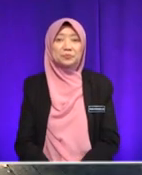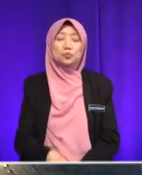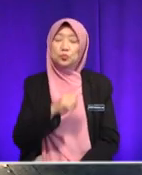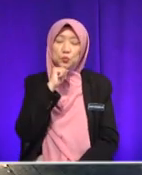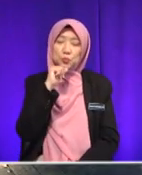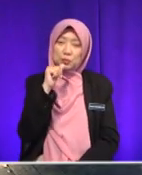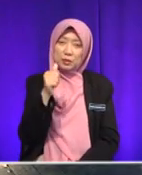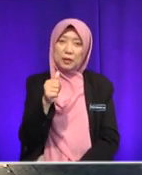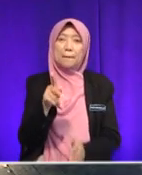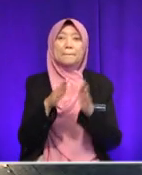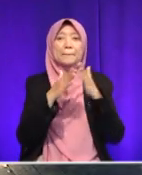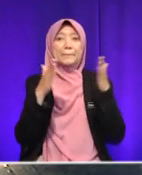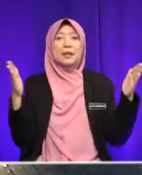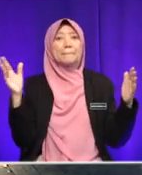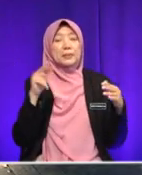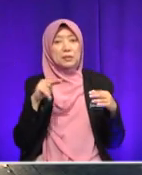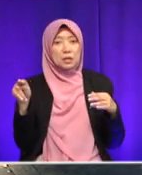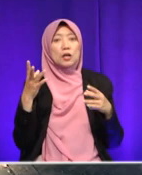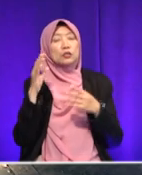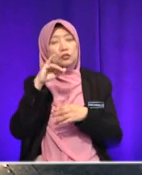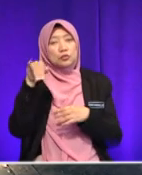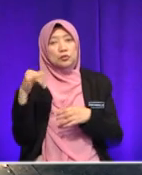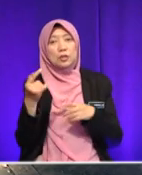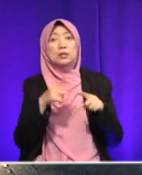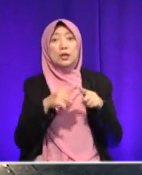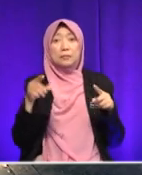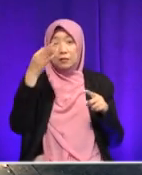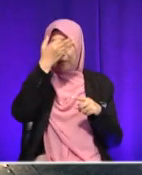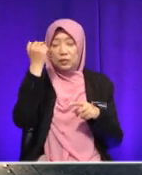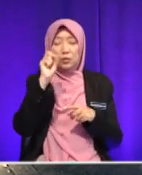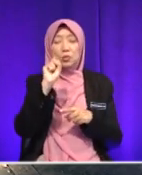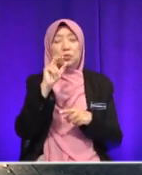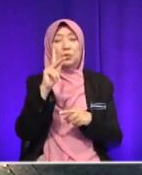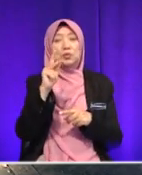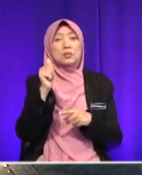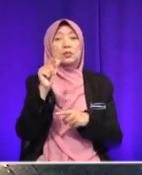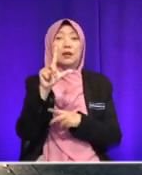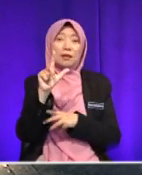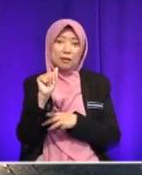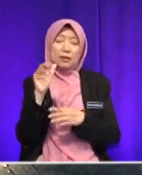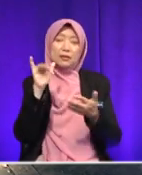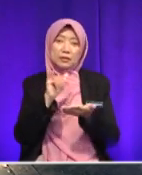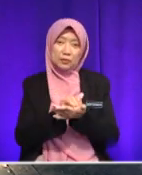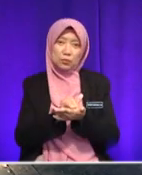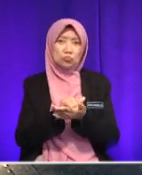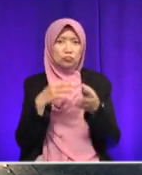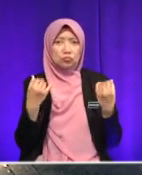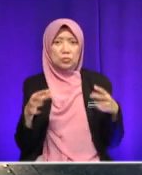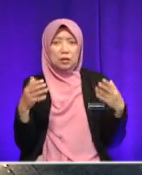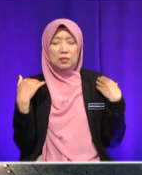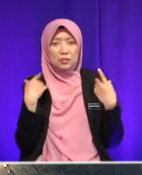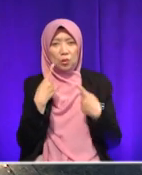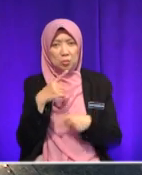Bukan. Namanya pembesaran. Bezanya adalah di faktor skala tu. Okay, jadi mungkin kita dah ada jawapan